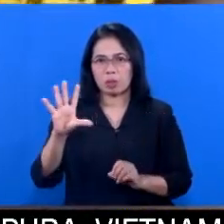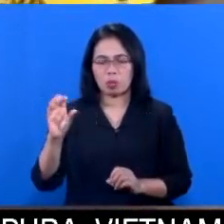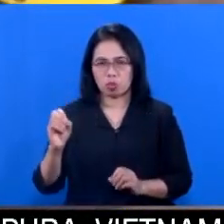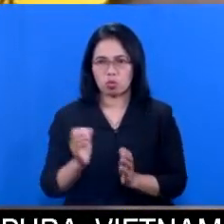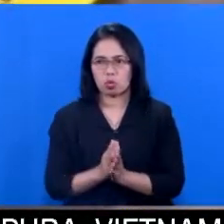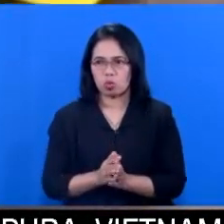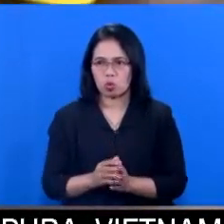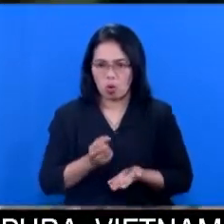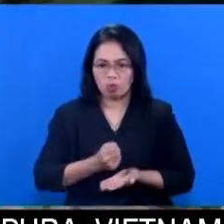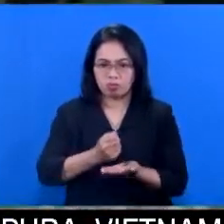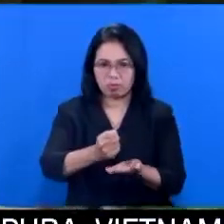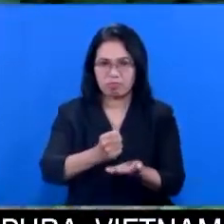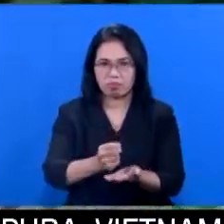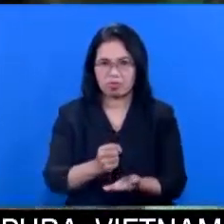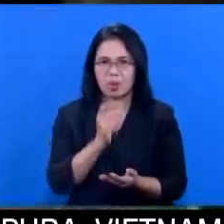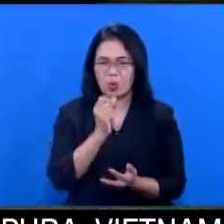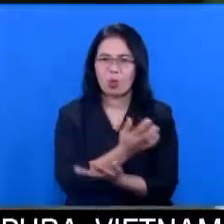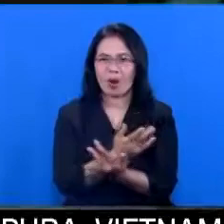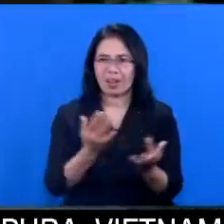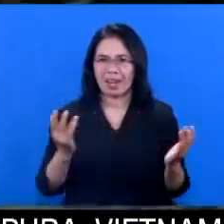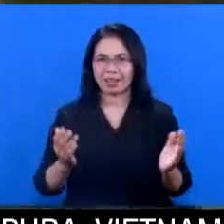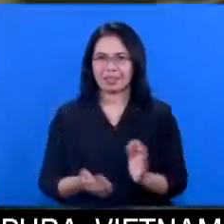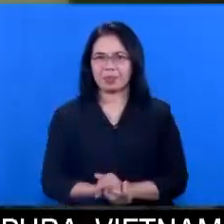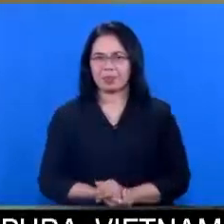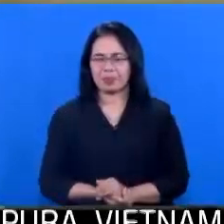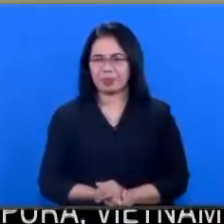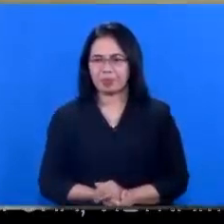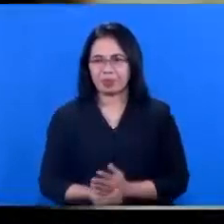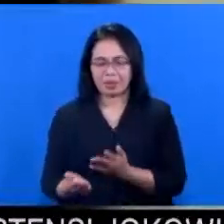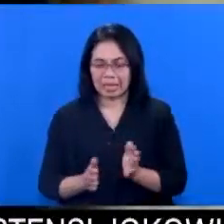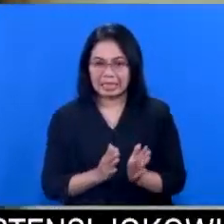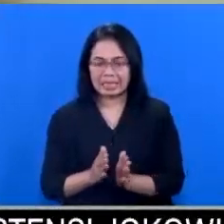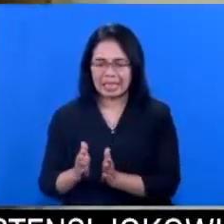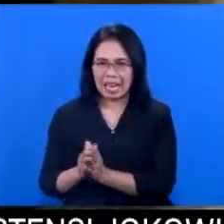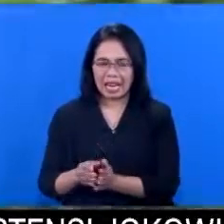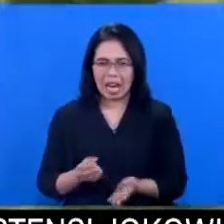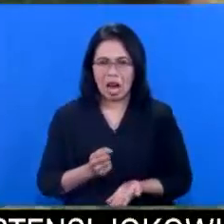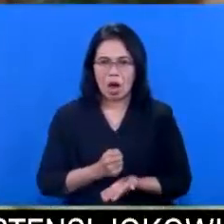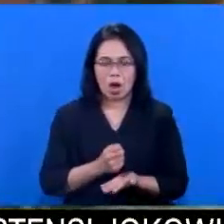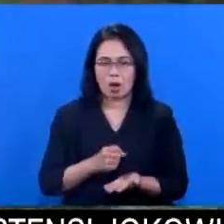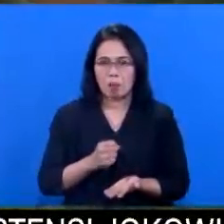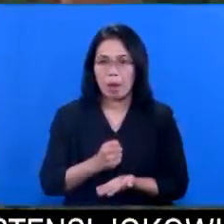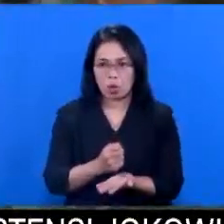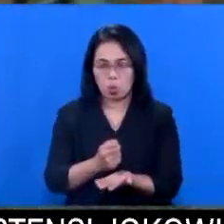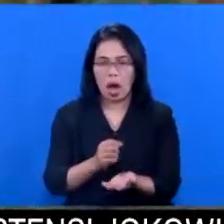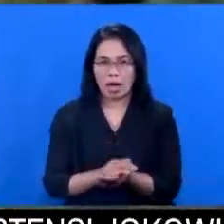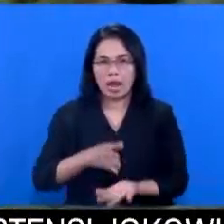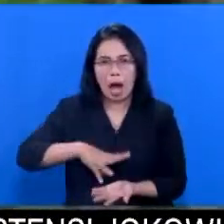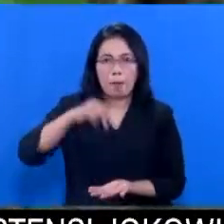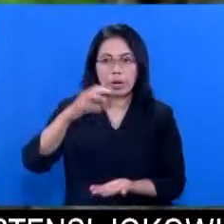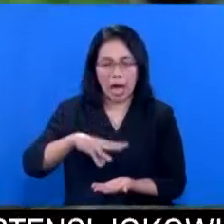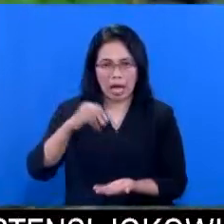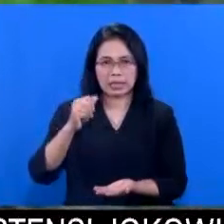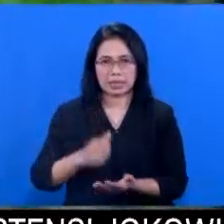sumbangan donatur Polres Blitar Kota. Selain itu, juga disediakan bantuan beras 750 kg serta bahan pokok